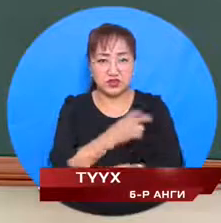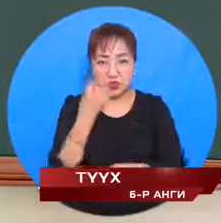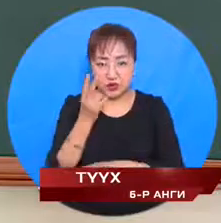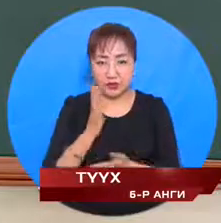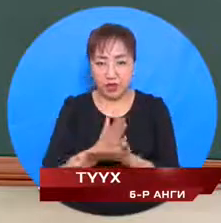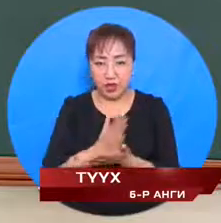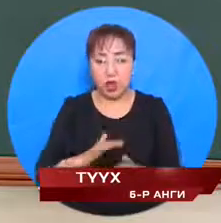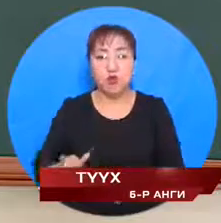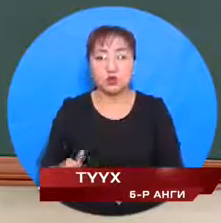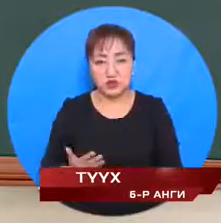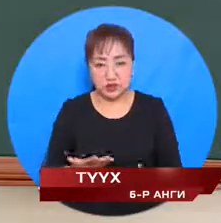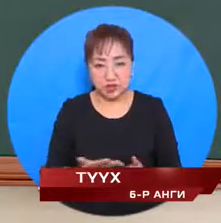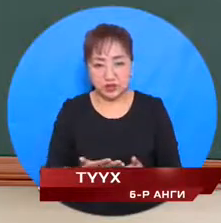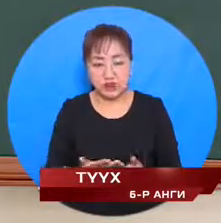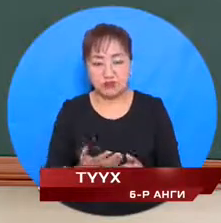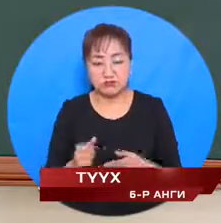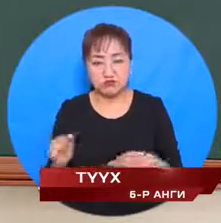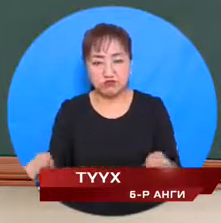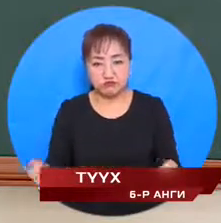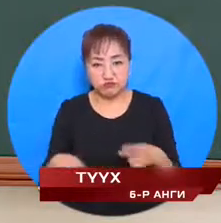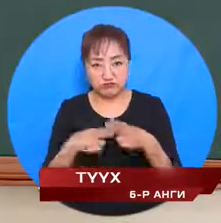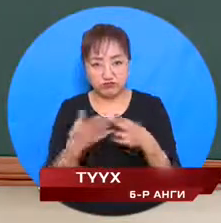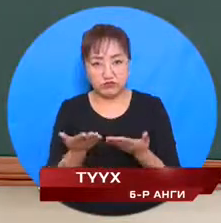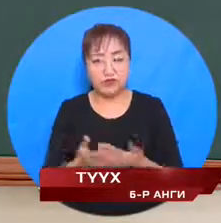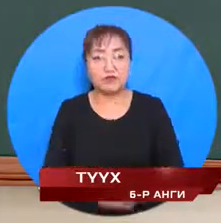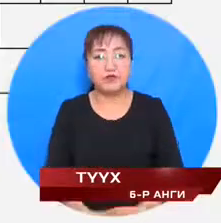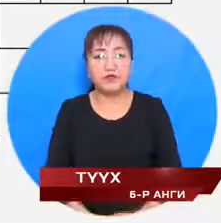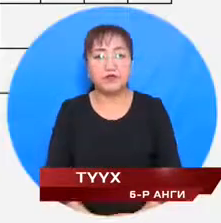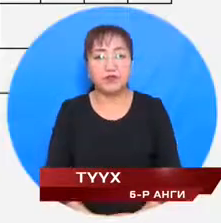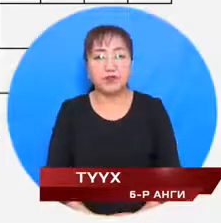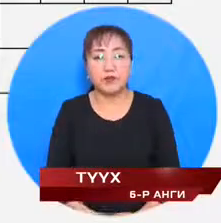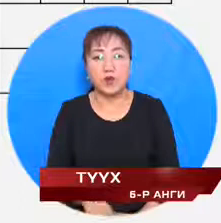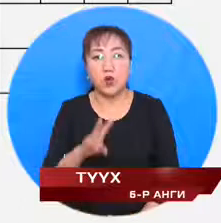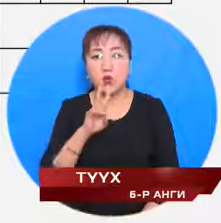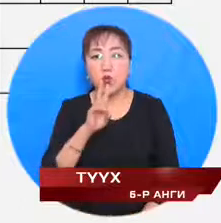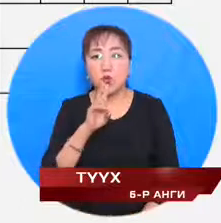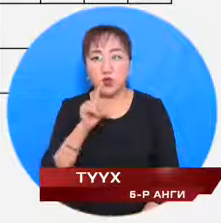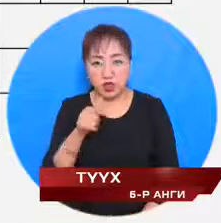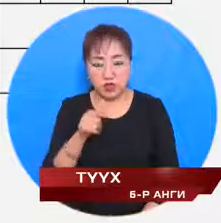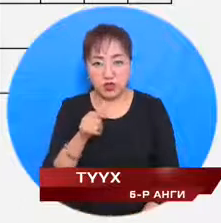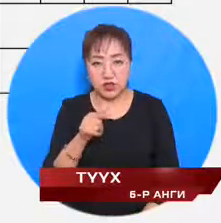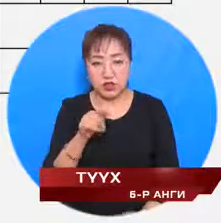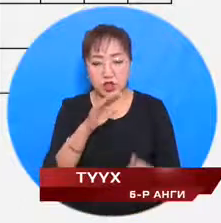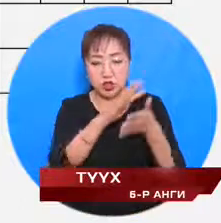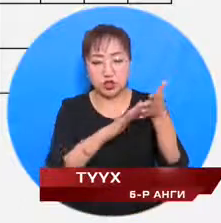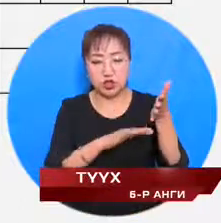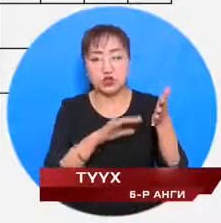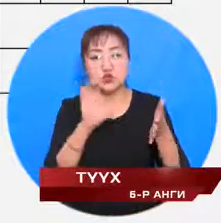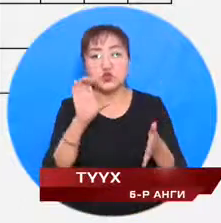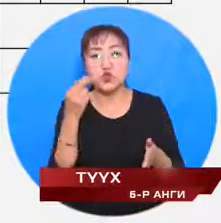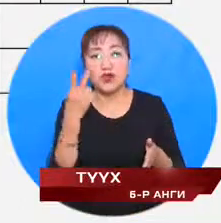үдсэн сэдвүүдэд баттгая. За үгэн сүлжээ. Үгэн сүлжээ хүүхдүүд маань дэвтэр